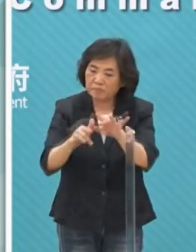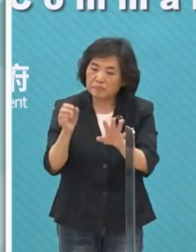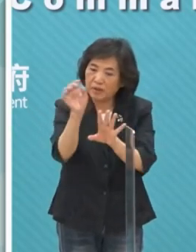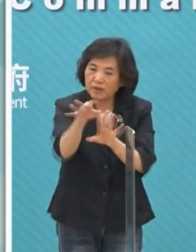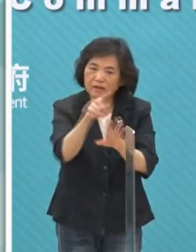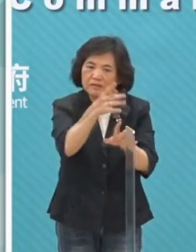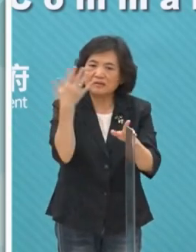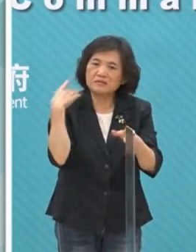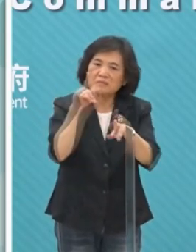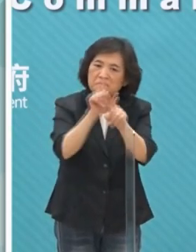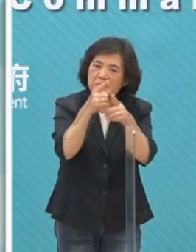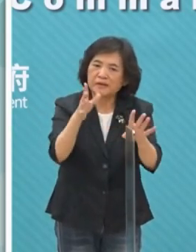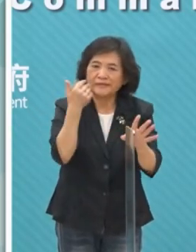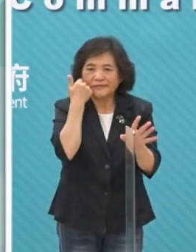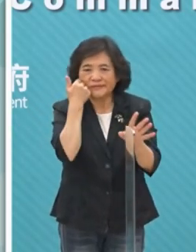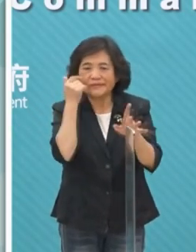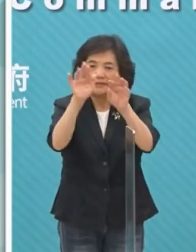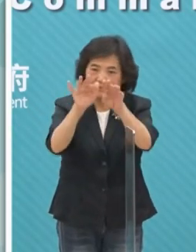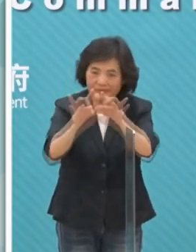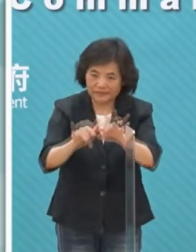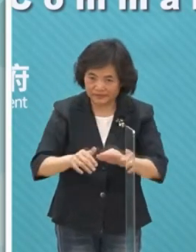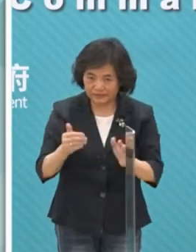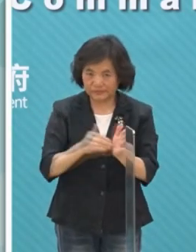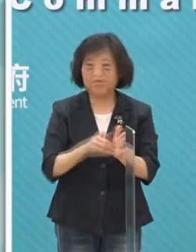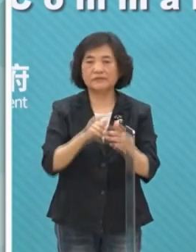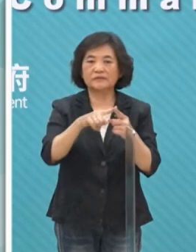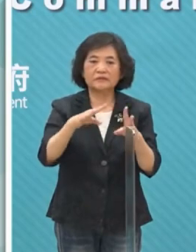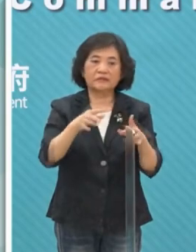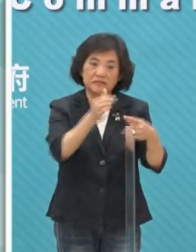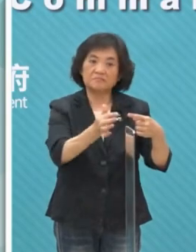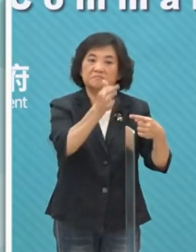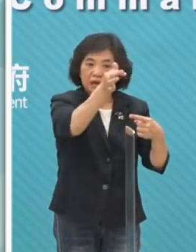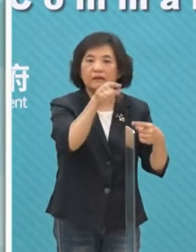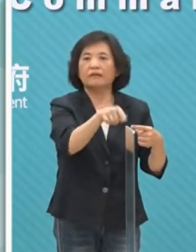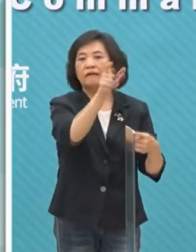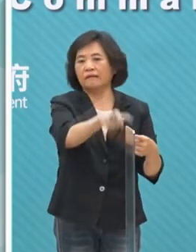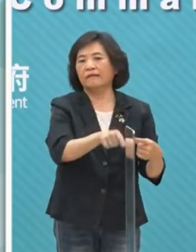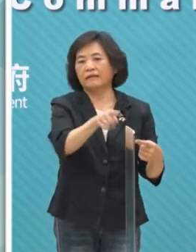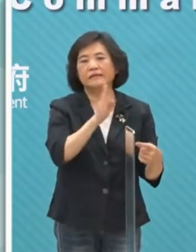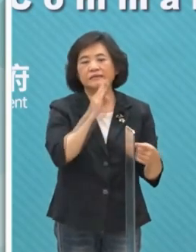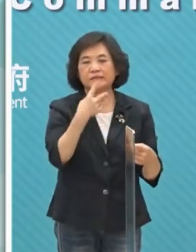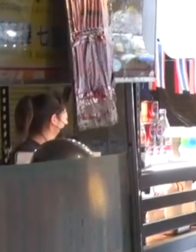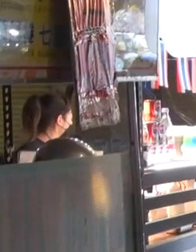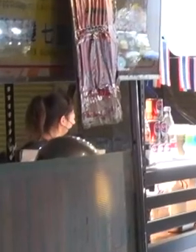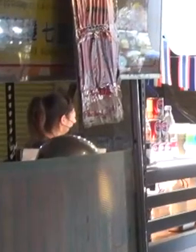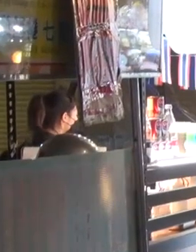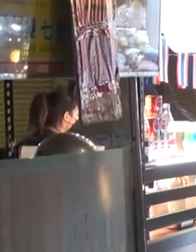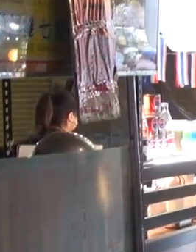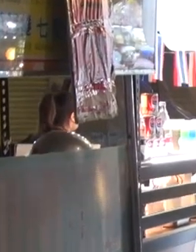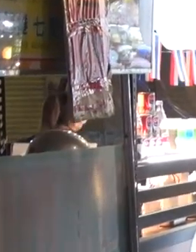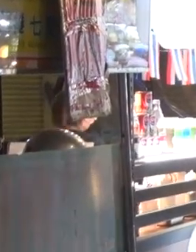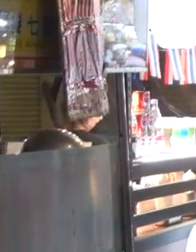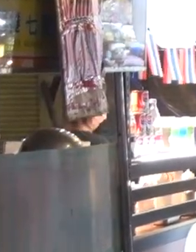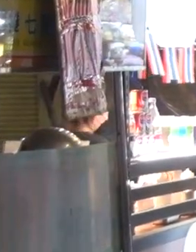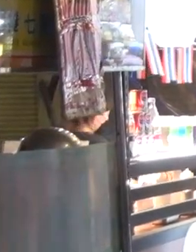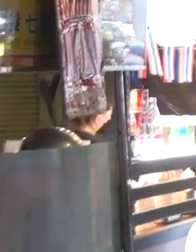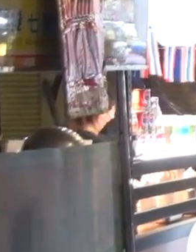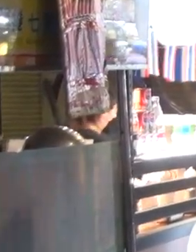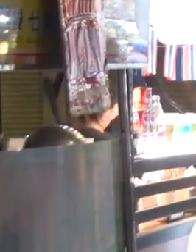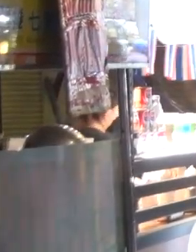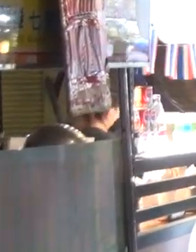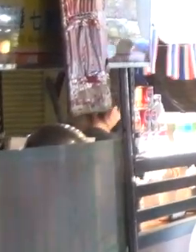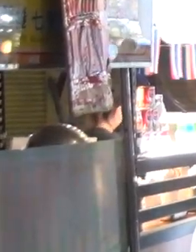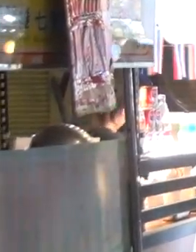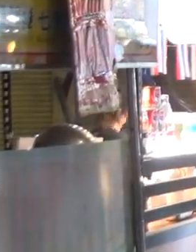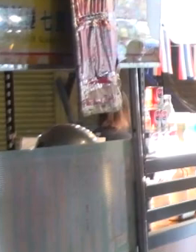的接触史，还有你的状况。那接下去我们就会当成确诊个案的流程啊，继续往前走。 如果医疗体系扛得住，是否